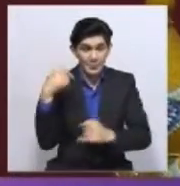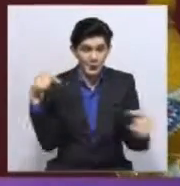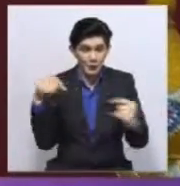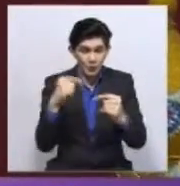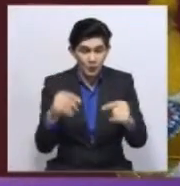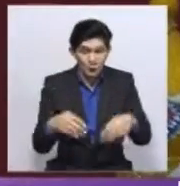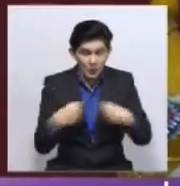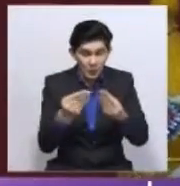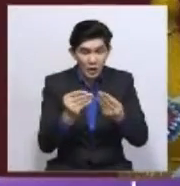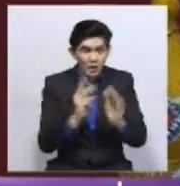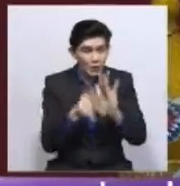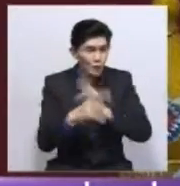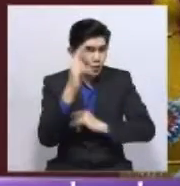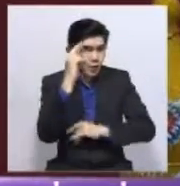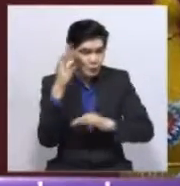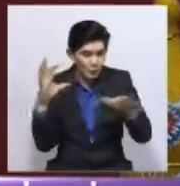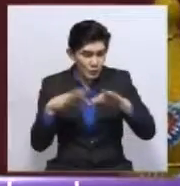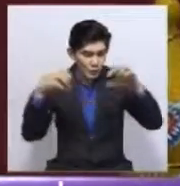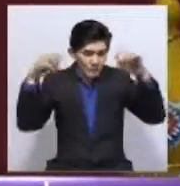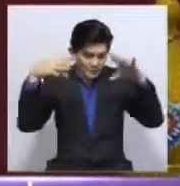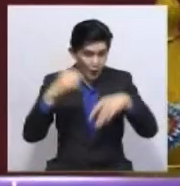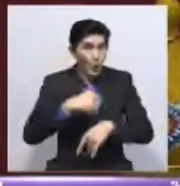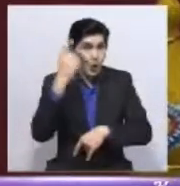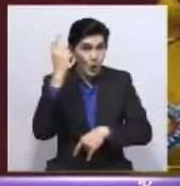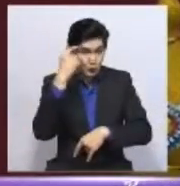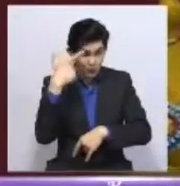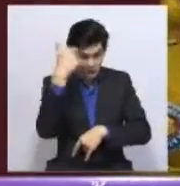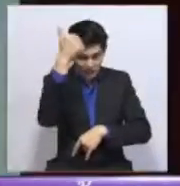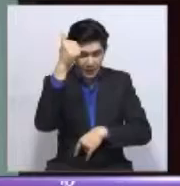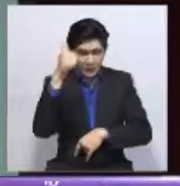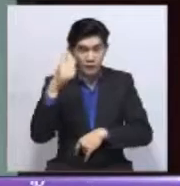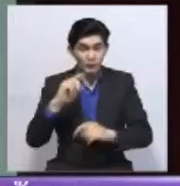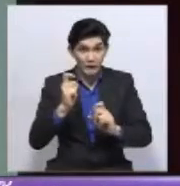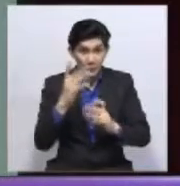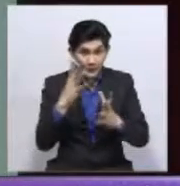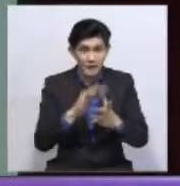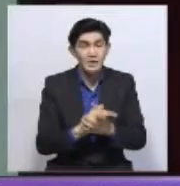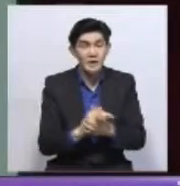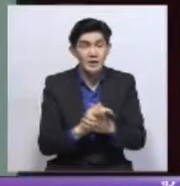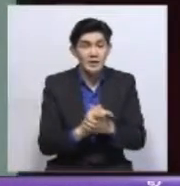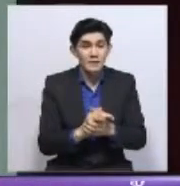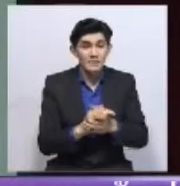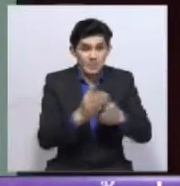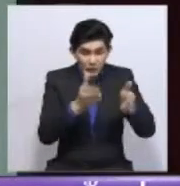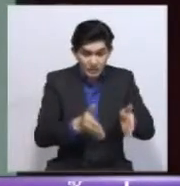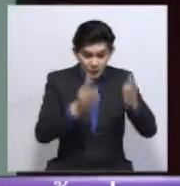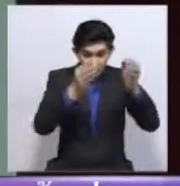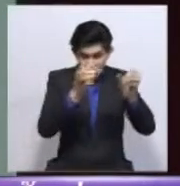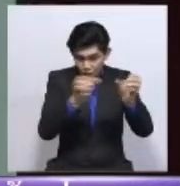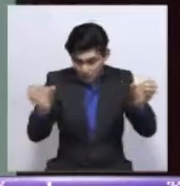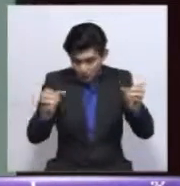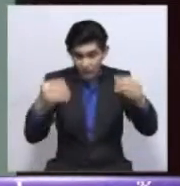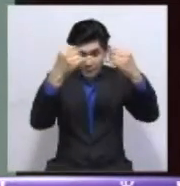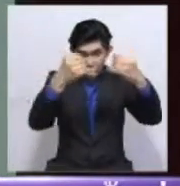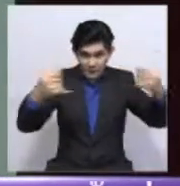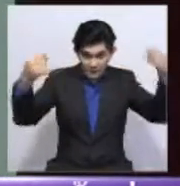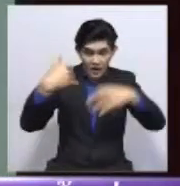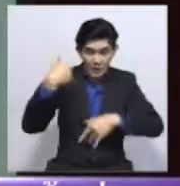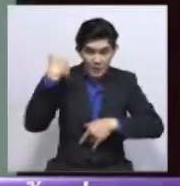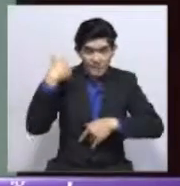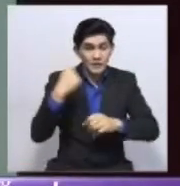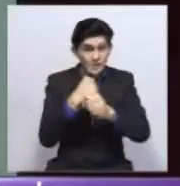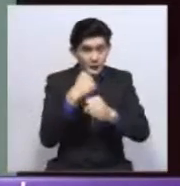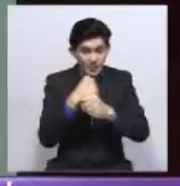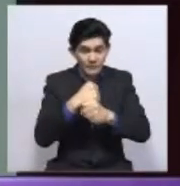านการให้ความรู้เกี่ยวกับการใช้ไฟฟ้าอย่างมีประสิทธิภาพและปลอดภัยการปรับปรุงเสาสายไฟฟ้าแล้ว